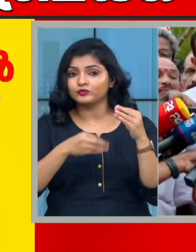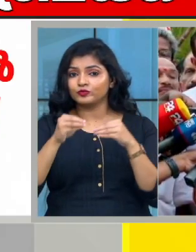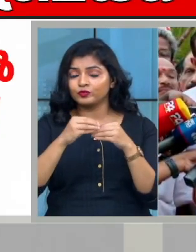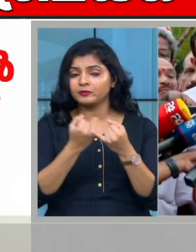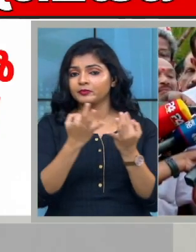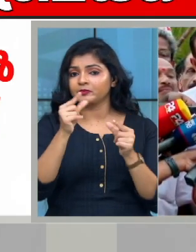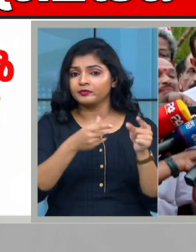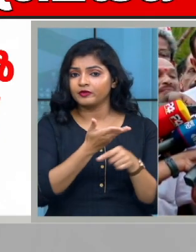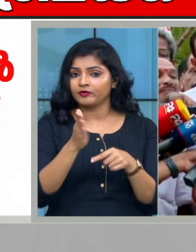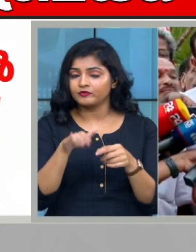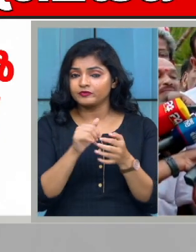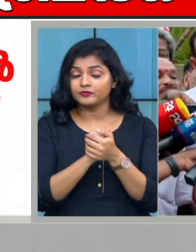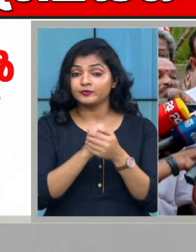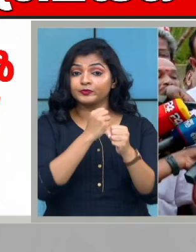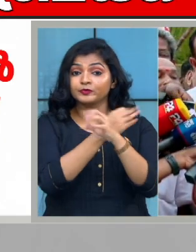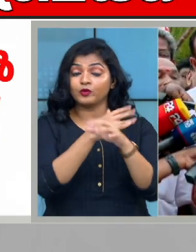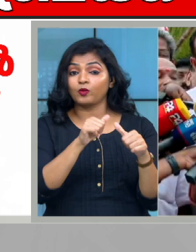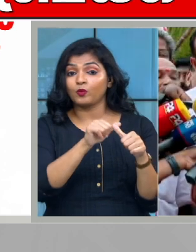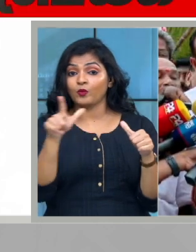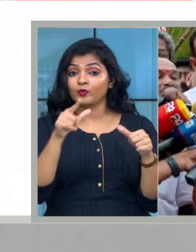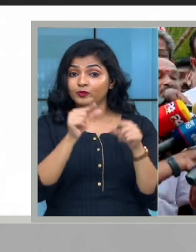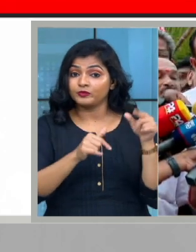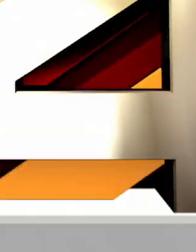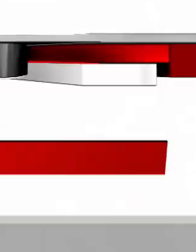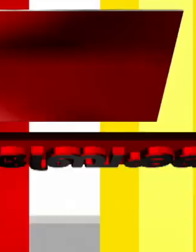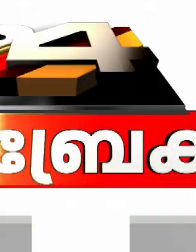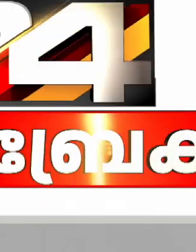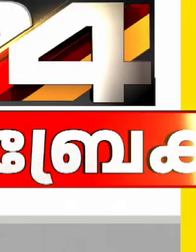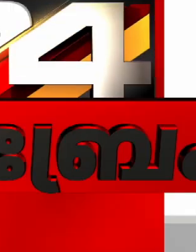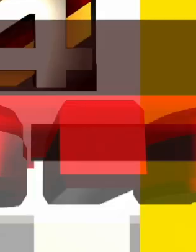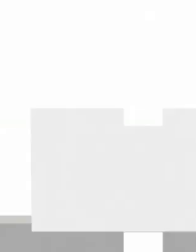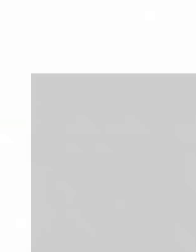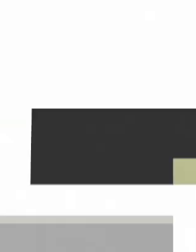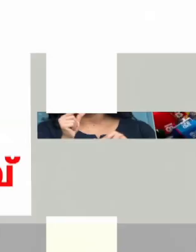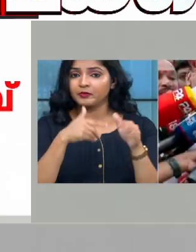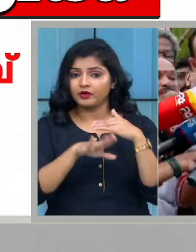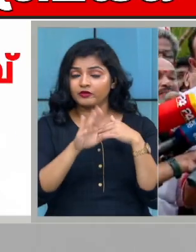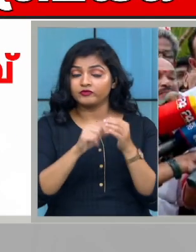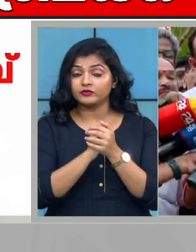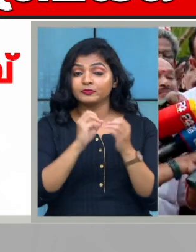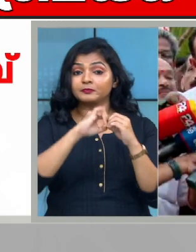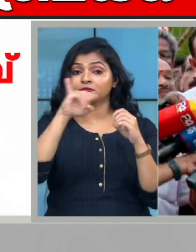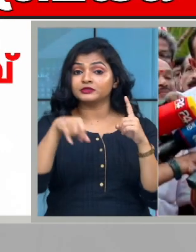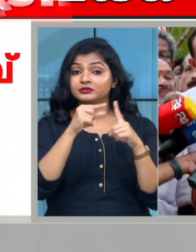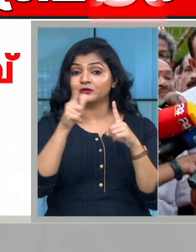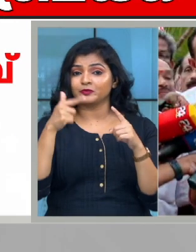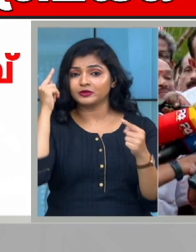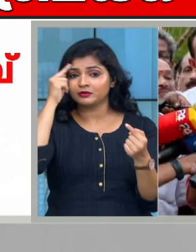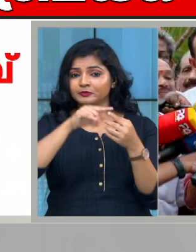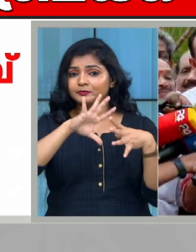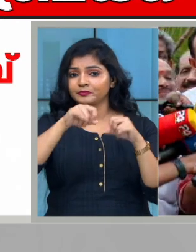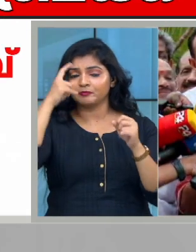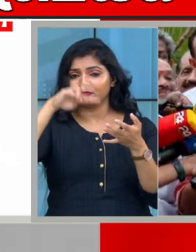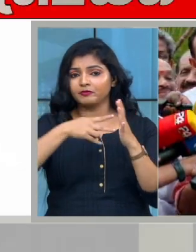ആളുകളും. മാധ്യമങ്ങളിൽ എല്ലാവരും അങ്ങനെയാണെന്ന് ഞാൻ പറയുന്നില്ല, പക്ഷെ പല ആളുകൾ. കാരണം BJPയോട് നിങ്ങളുടെ പ്രത്യേക സ്നേഹമുള്ളതുകൊണ്ട്,